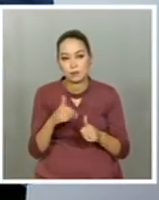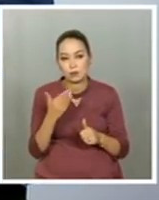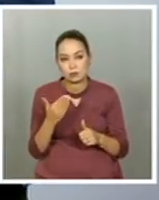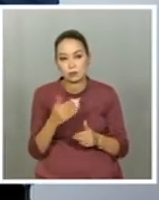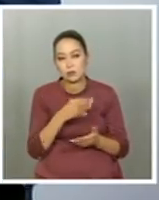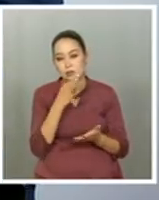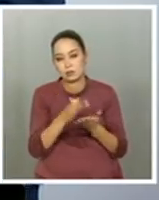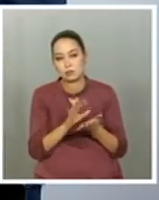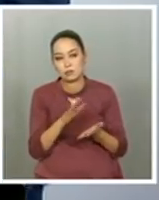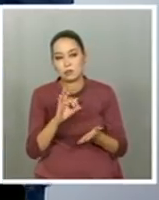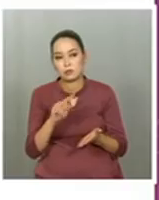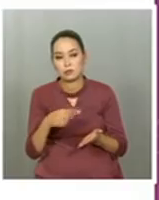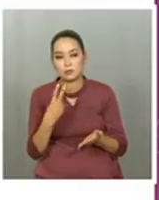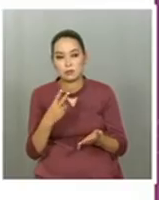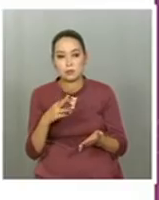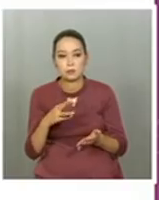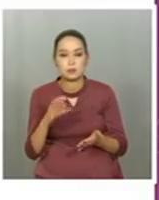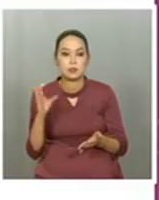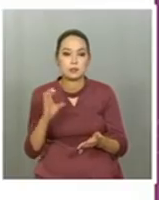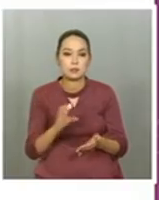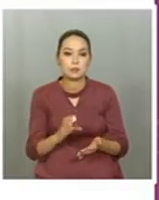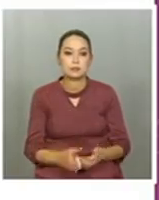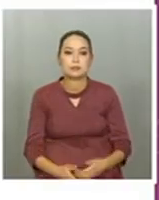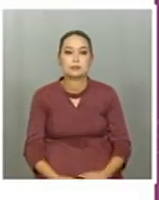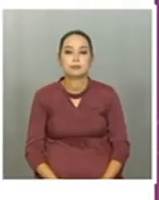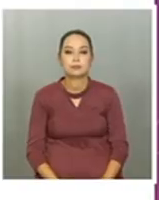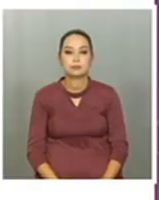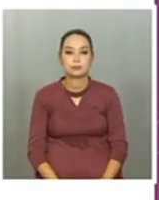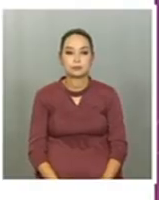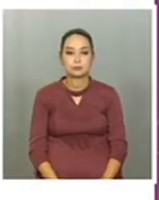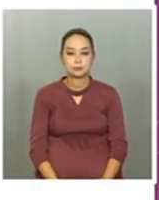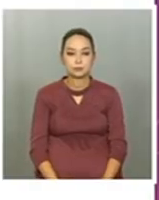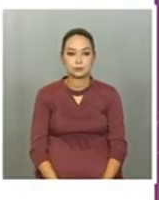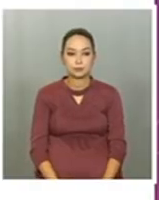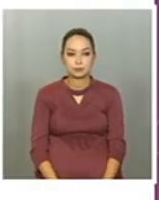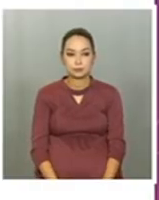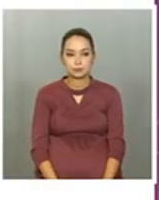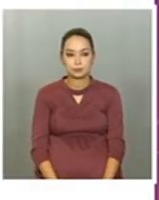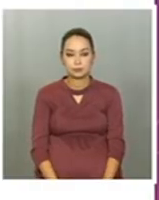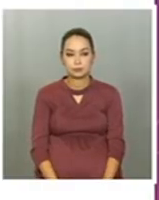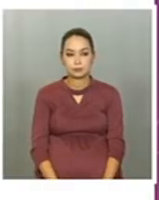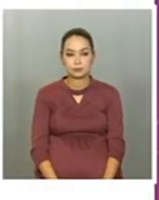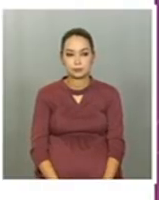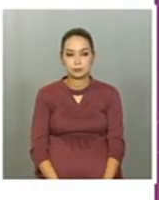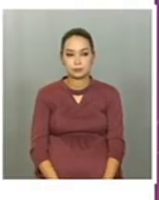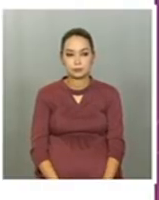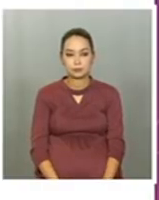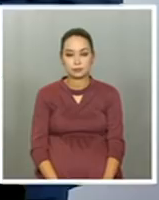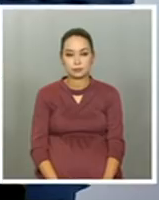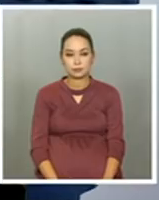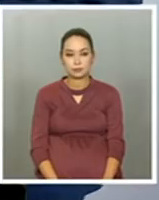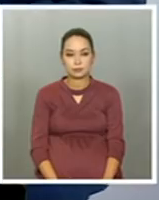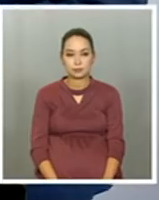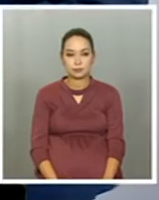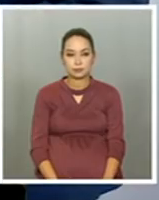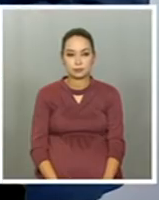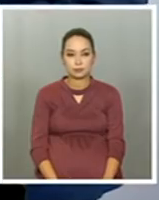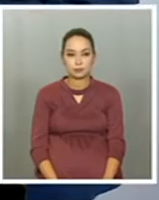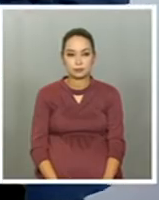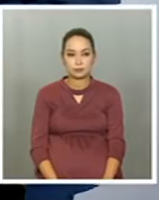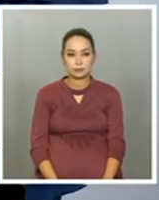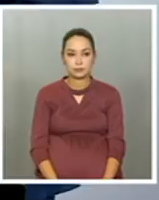V3 тең болады M1 көбейтілген V1 бөлінген M1 қосылған M2. Енді осы